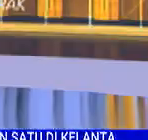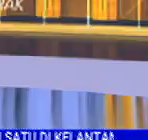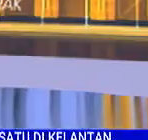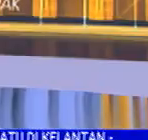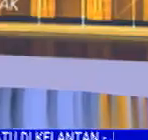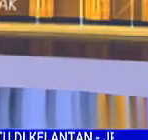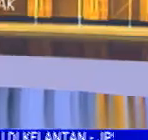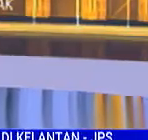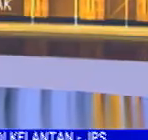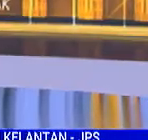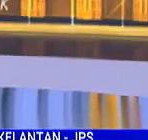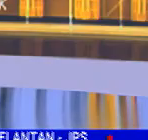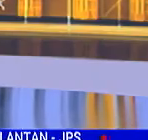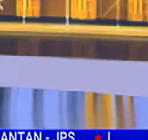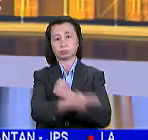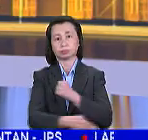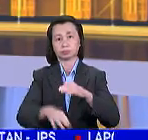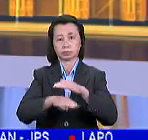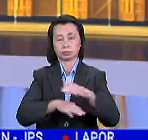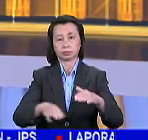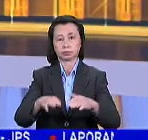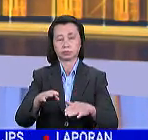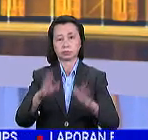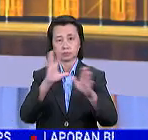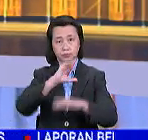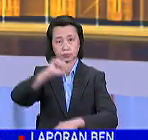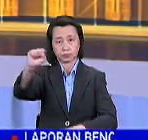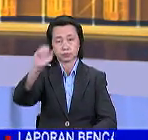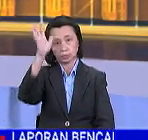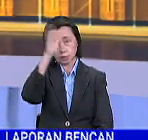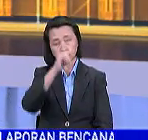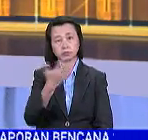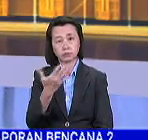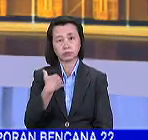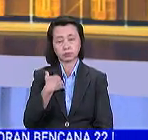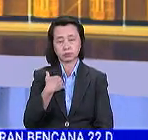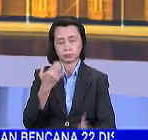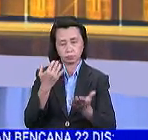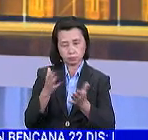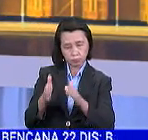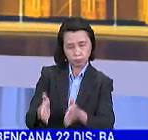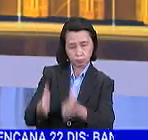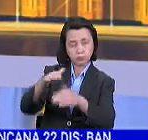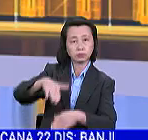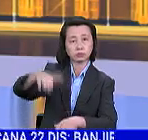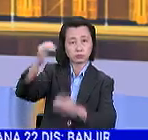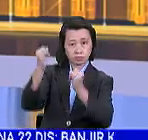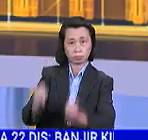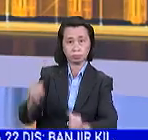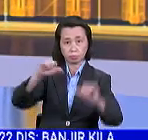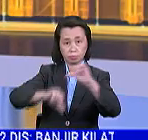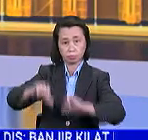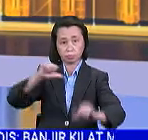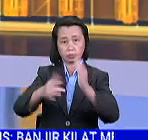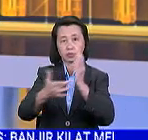by Fokus dari negeri di bawah Bayu kerajaan Negeri commited lahir modal Insan berkemampuan tinggi dalam sains